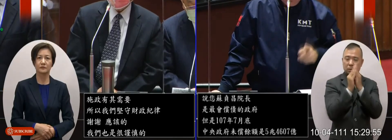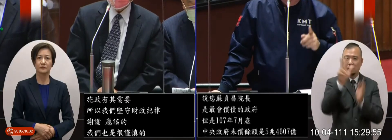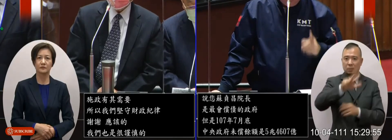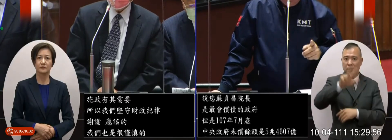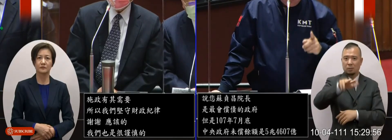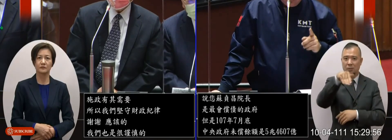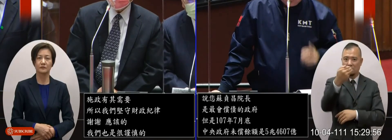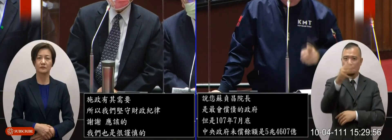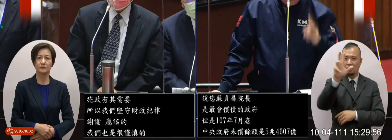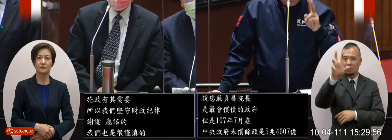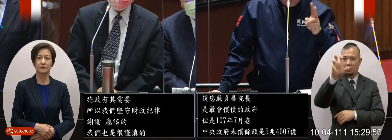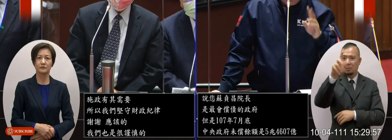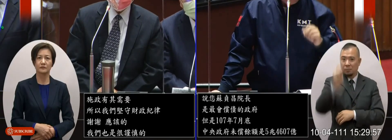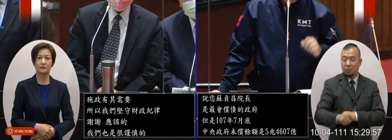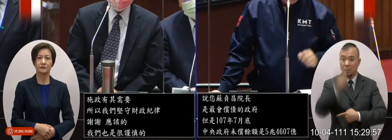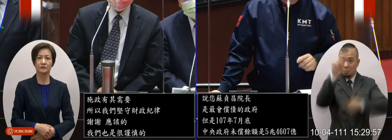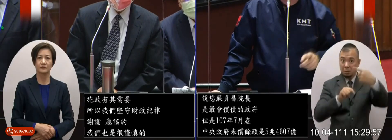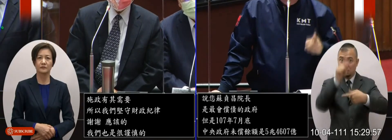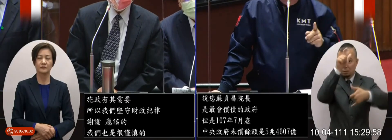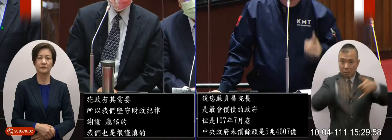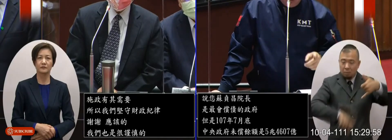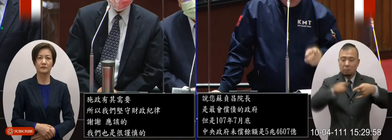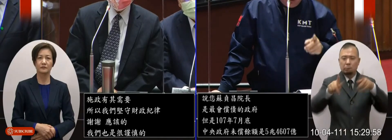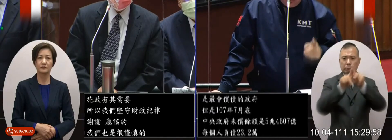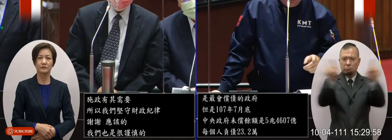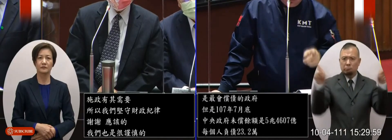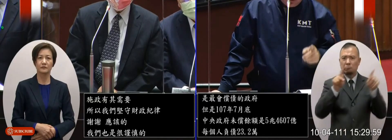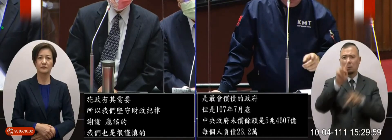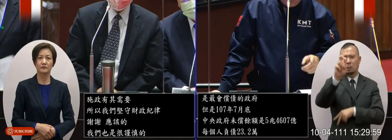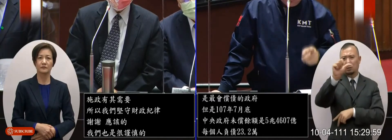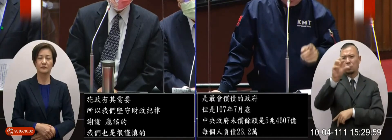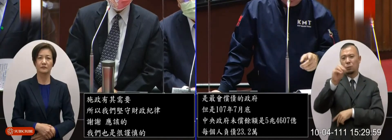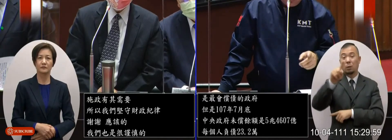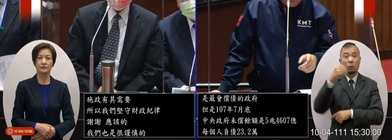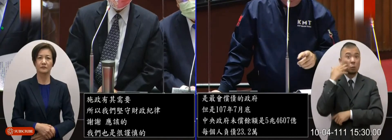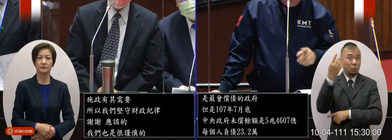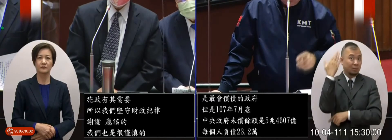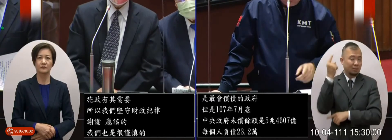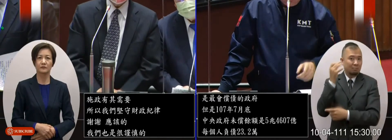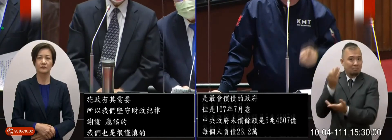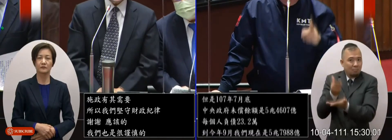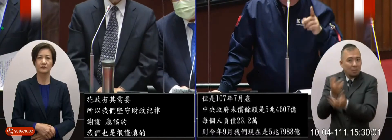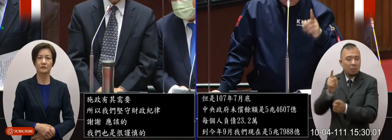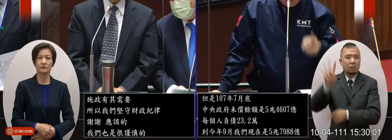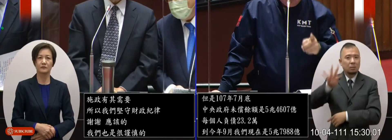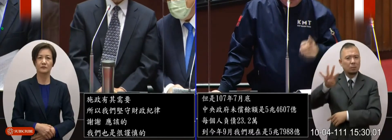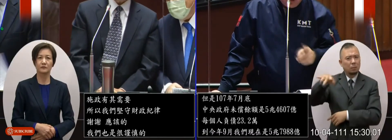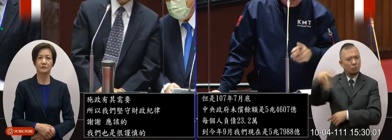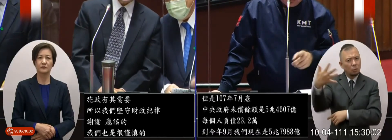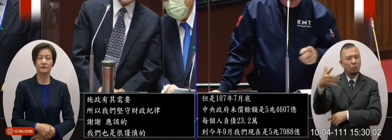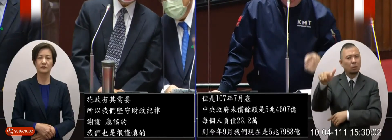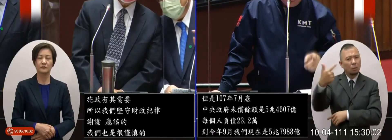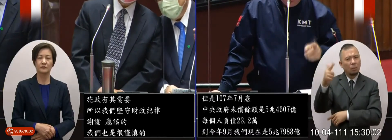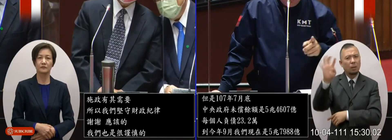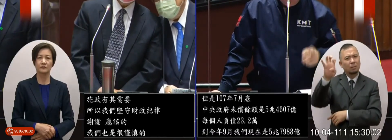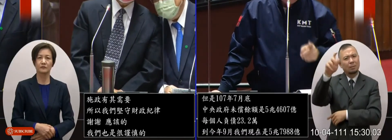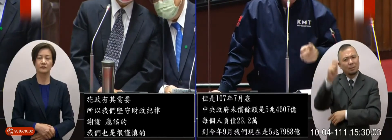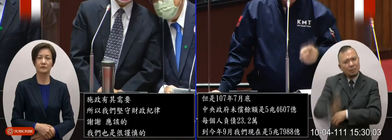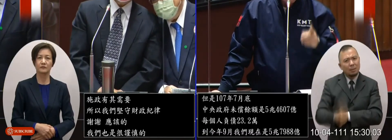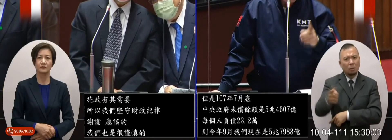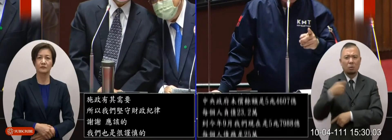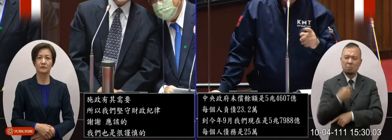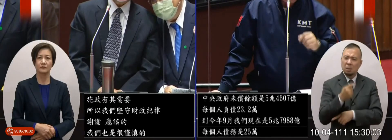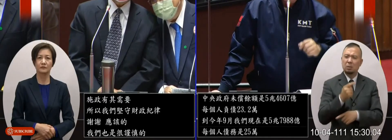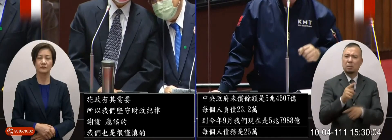5兆7988亿，每个人的债务是25万。你扣掉已经偿还的4660亿，还增加债务，合